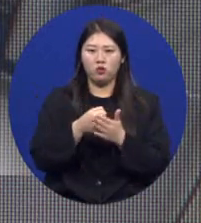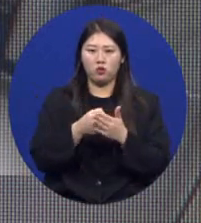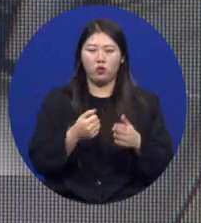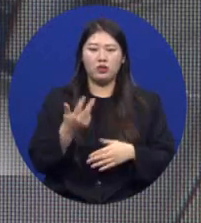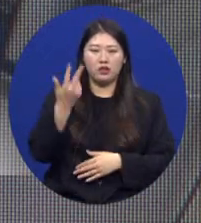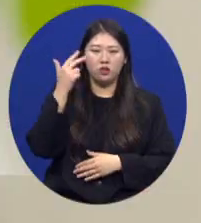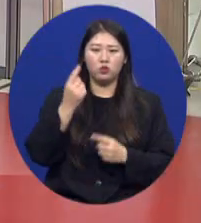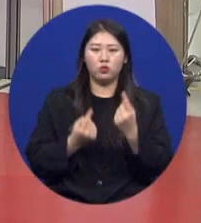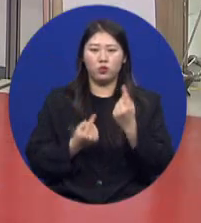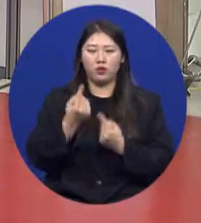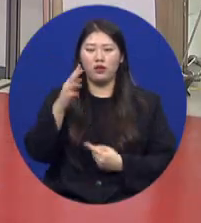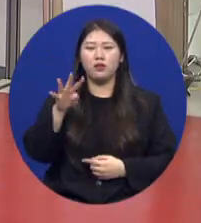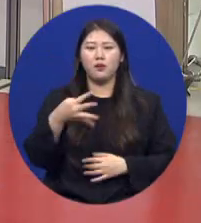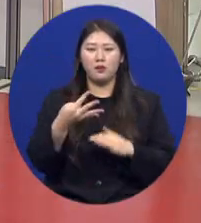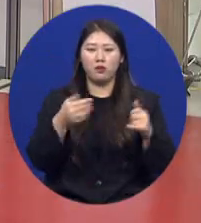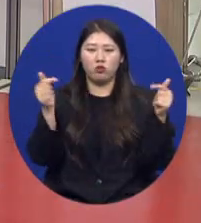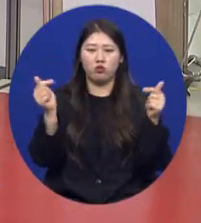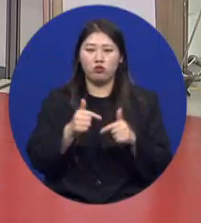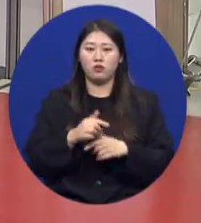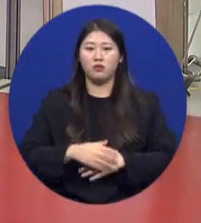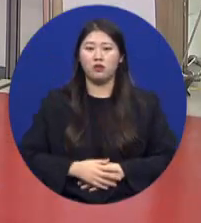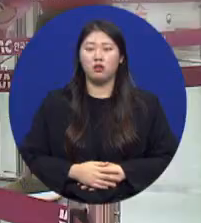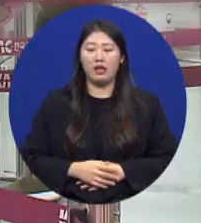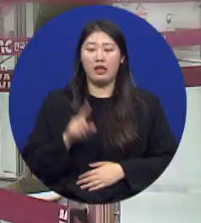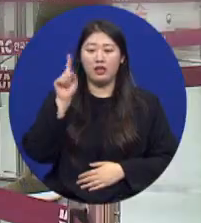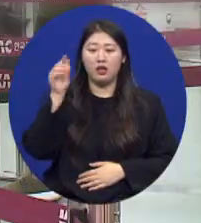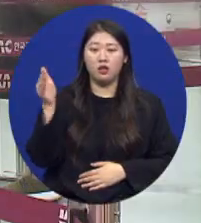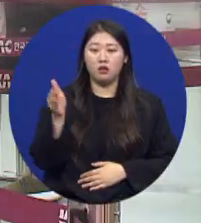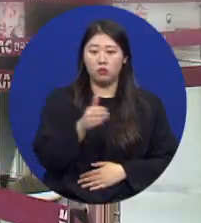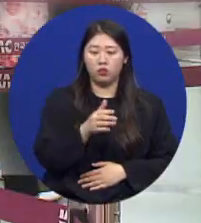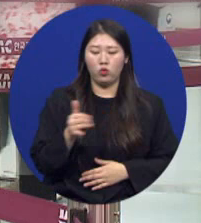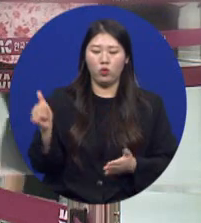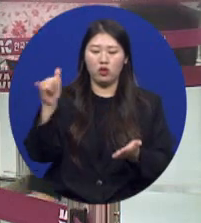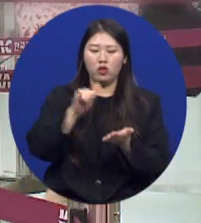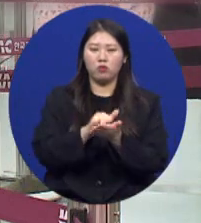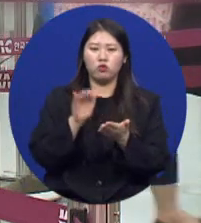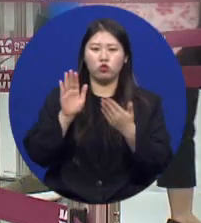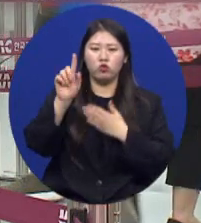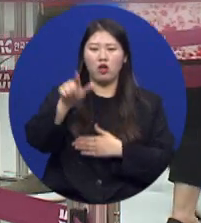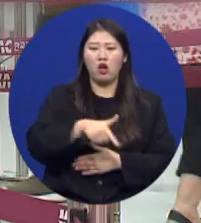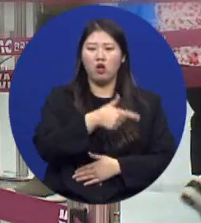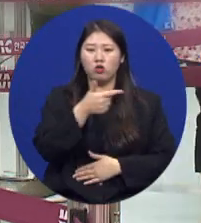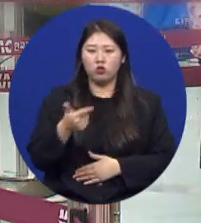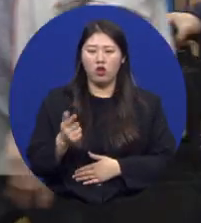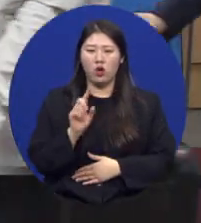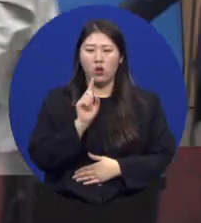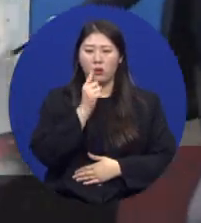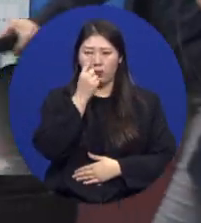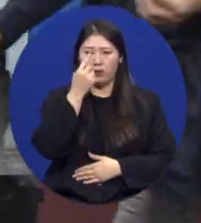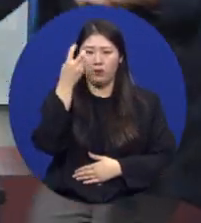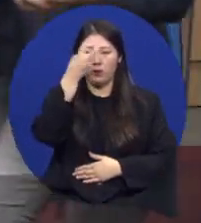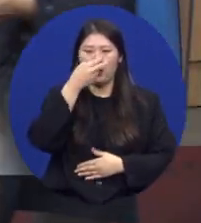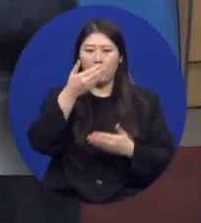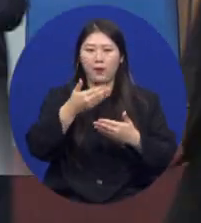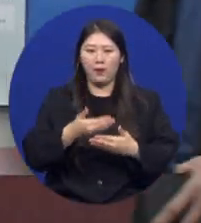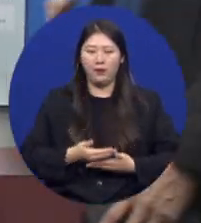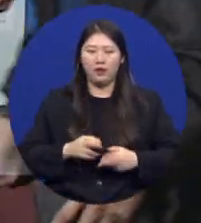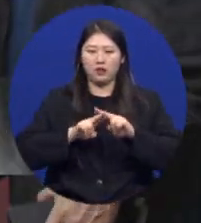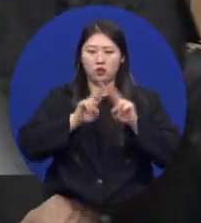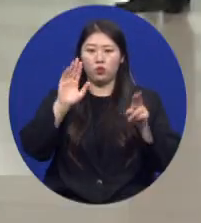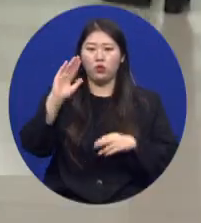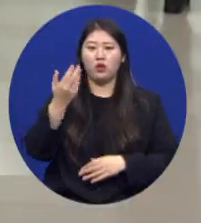전주보다 400여 명 줄었습니다. 한편 내일부터 입국 뒤 하루 이내 코로나19 PCR 검사 의무가